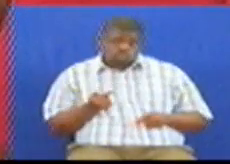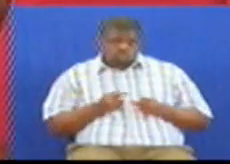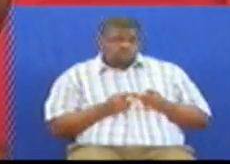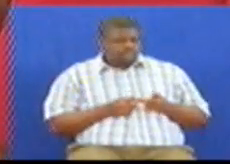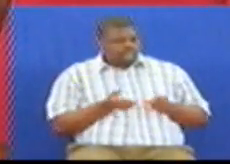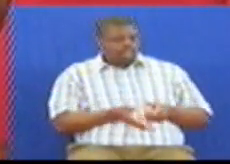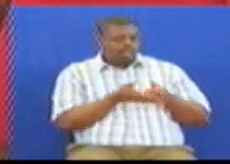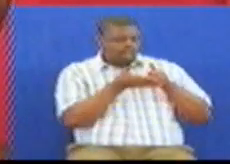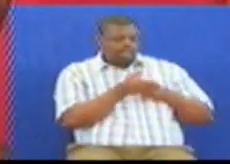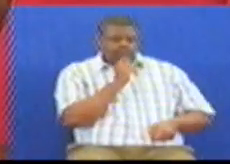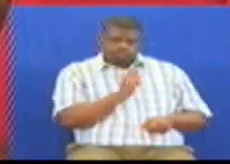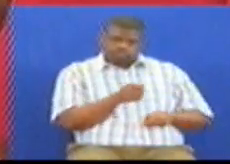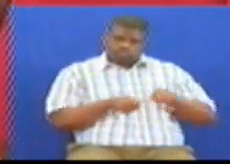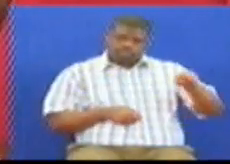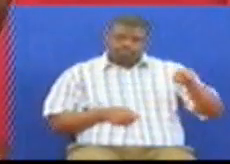lile jengo